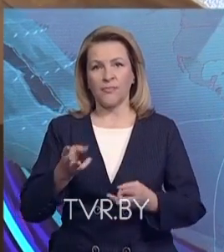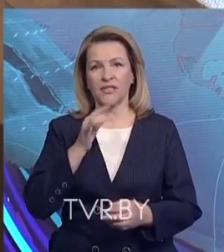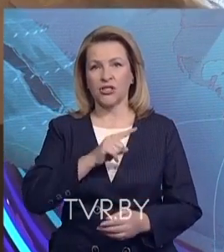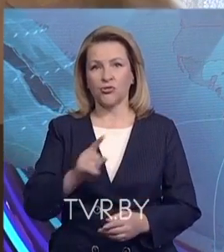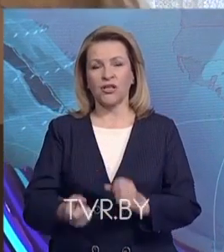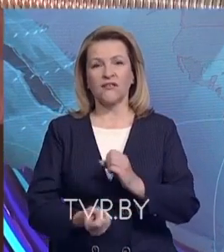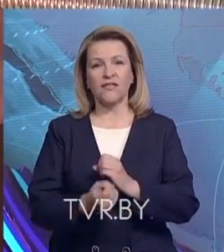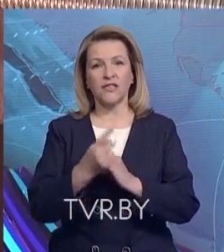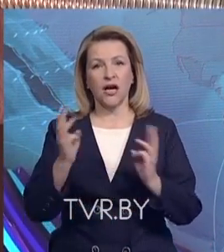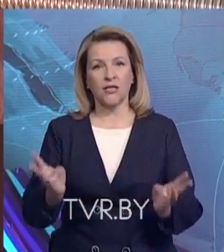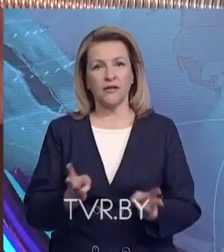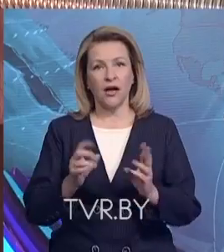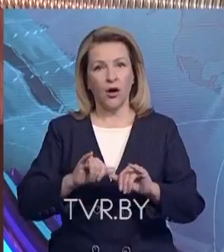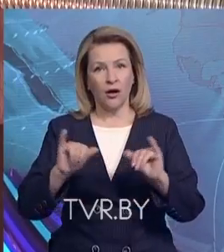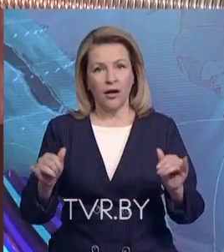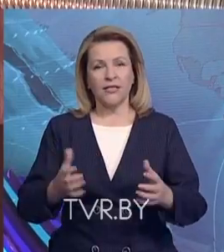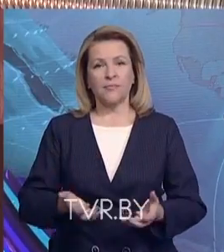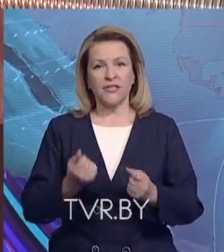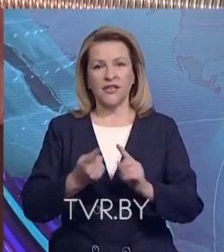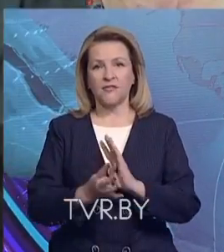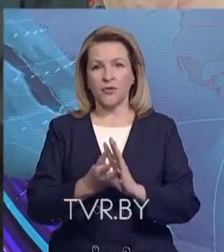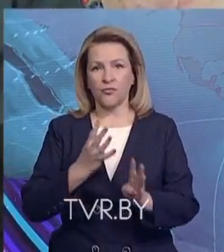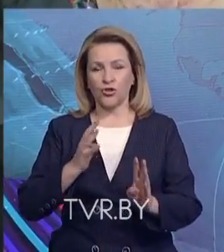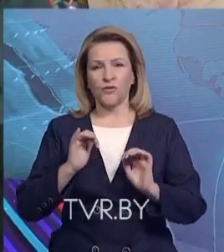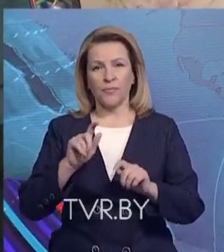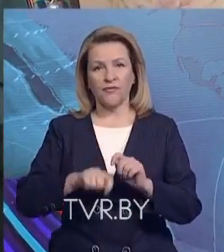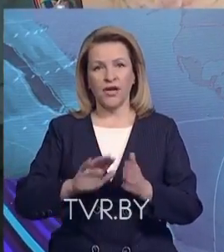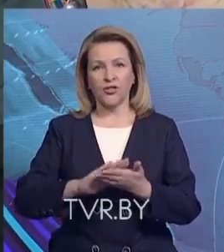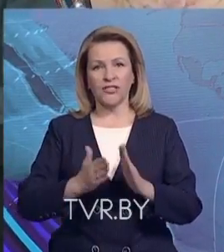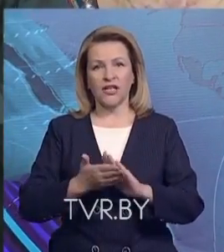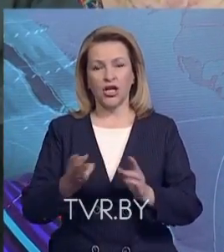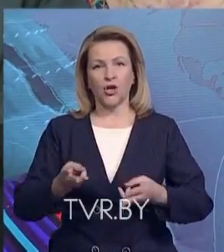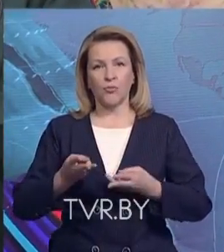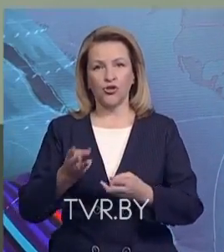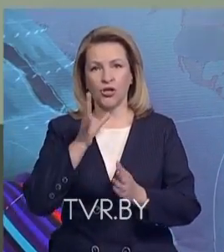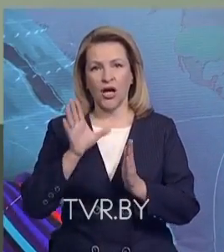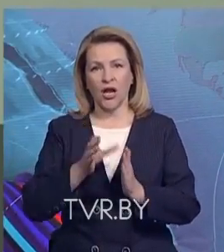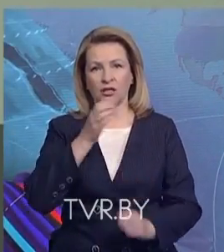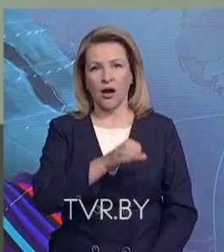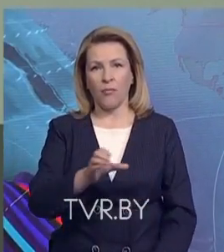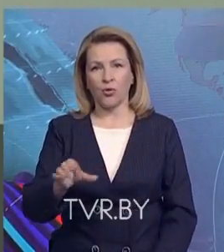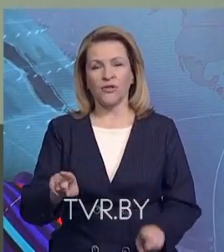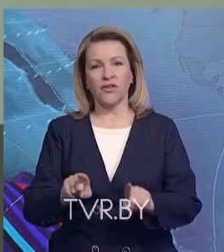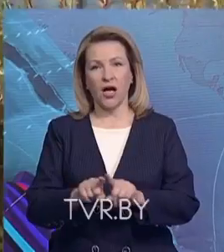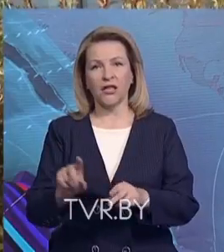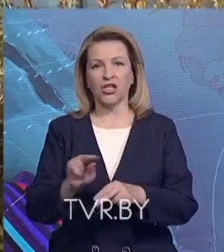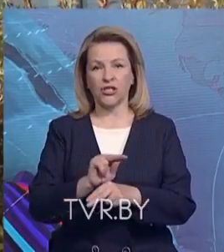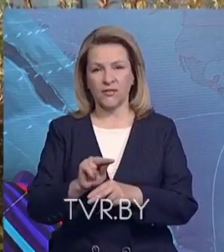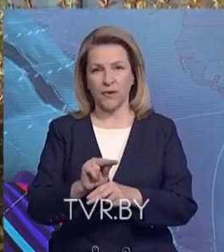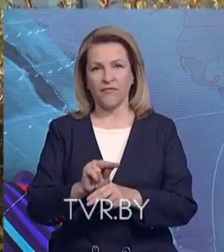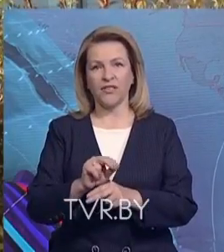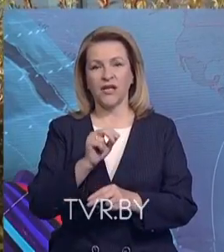риск возникновения возгорания возрастает, спасатели в первую очередь проверяют состояние печей и электрооборудования, а также исправность